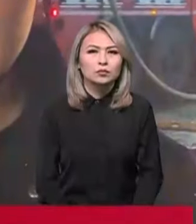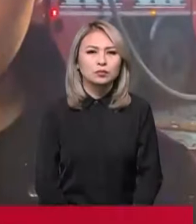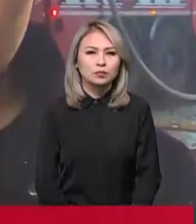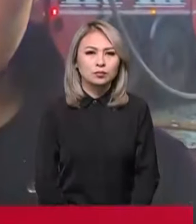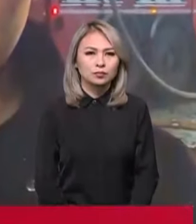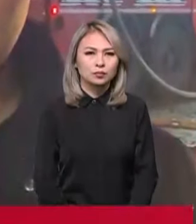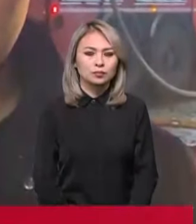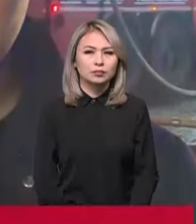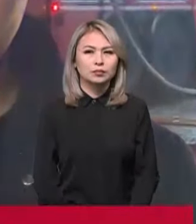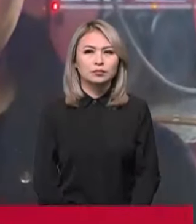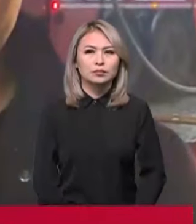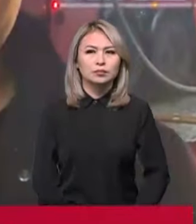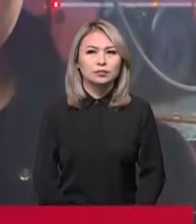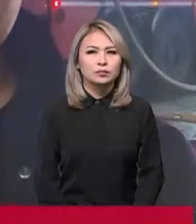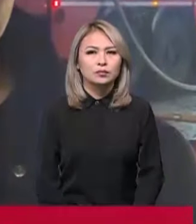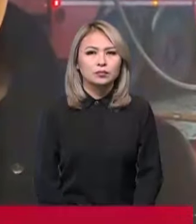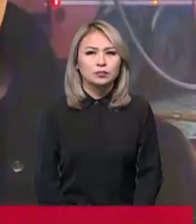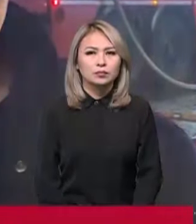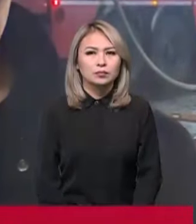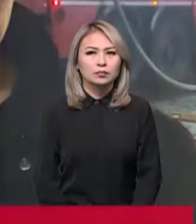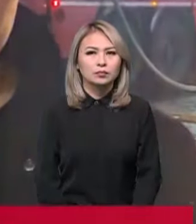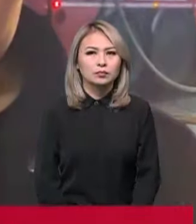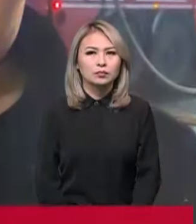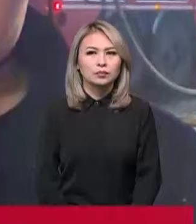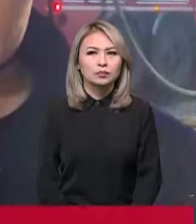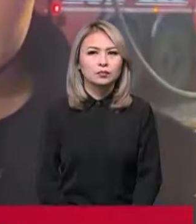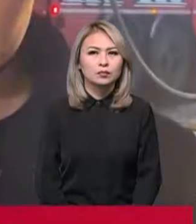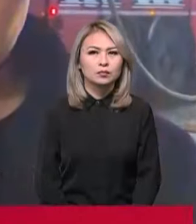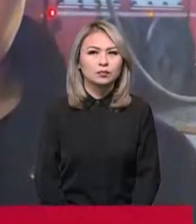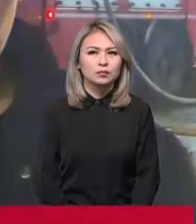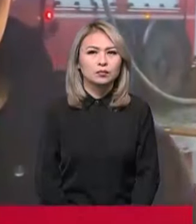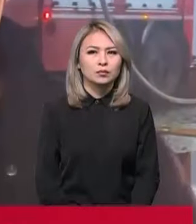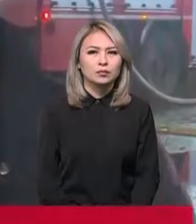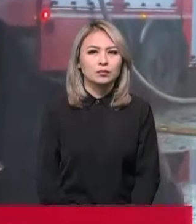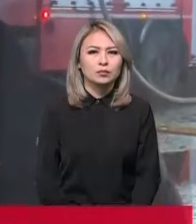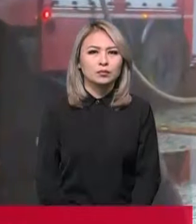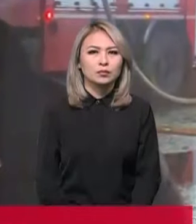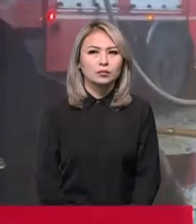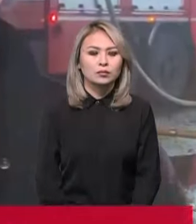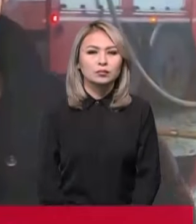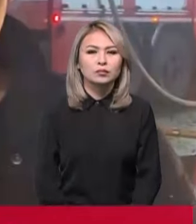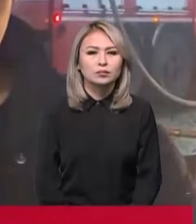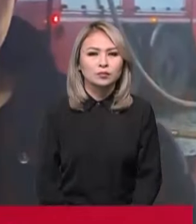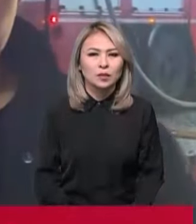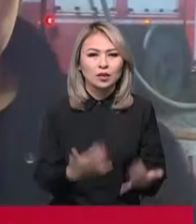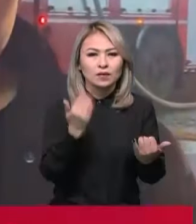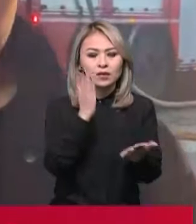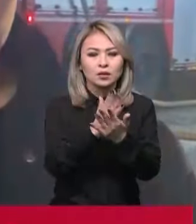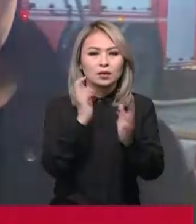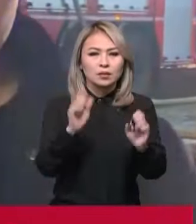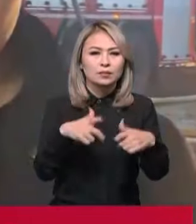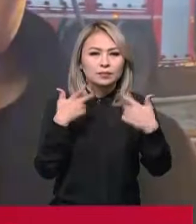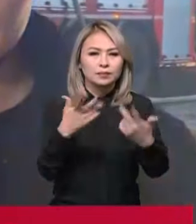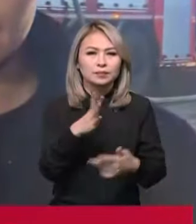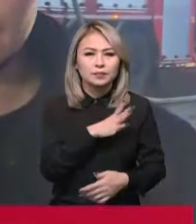акпарат азырга болсо. Көп рахмет. Я адам шыгыны болмай, тезирек өрт өшүрсүн. Эстериңизге салайын, бизбен тикелей байланышта болгон